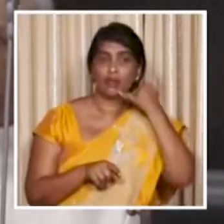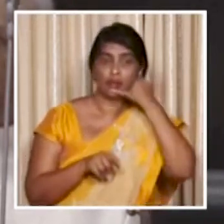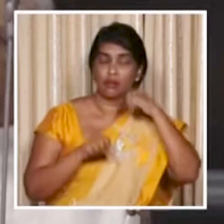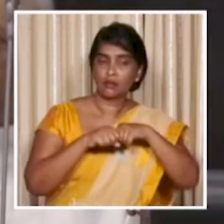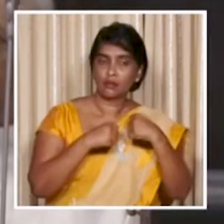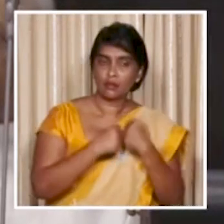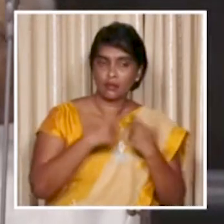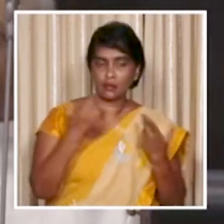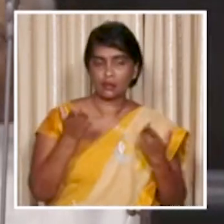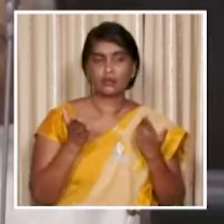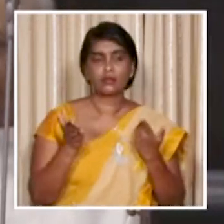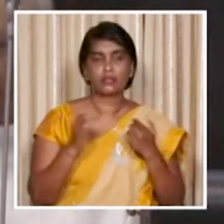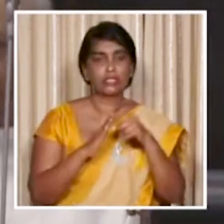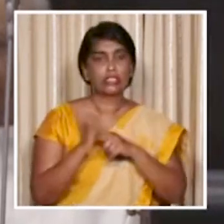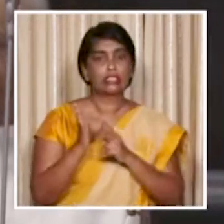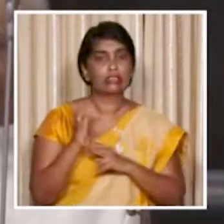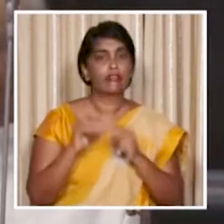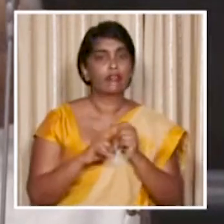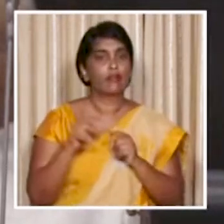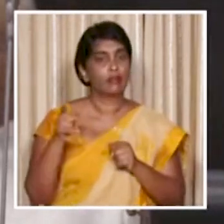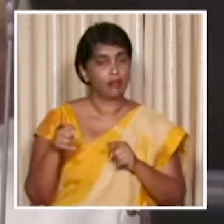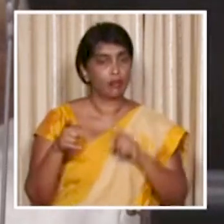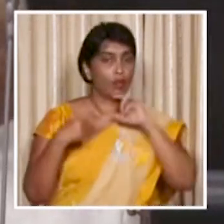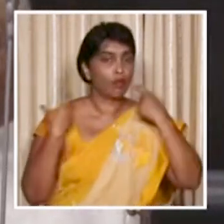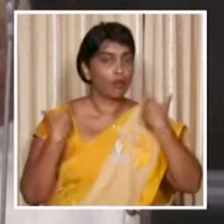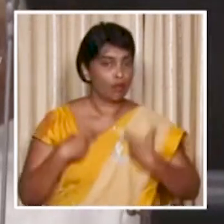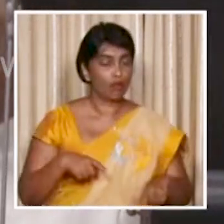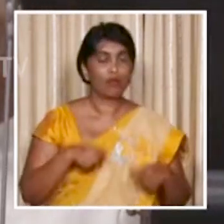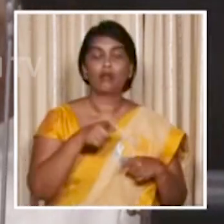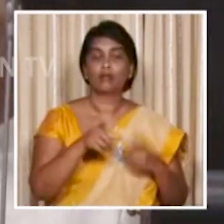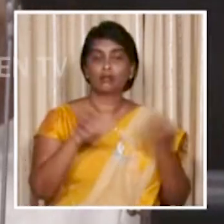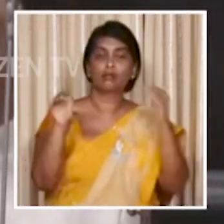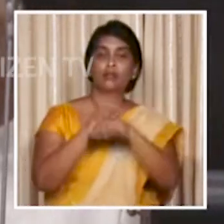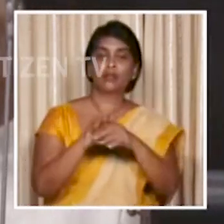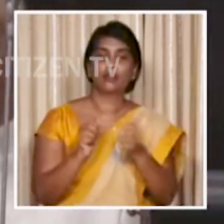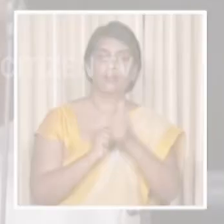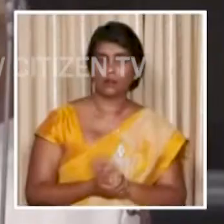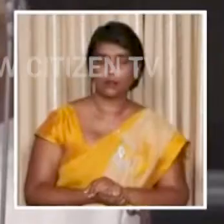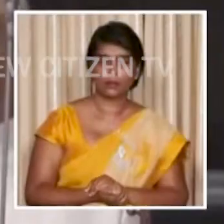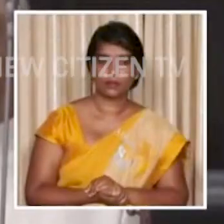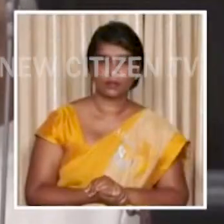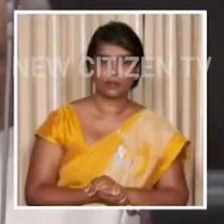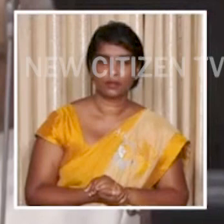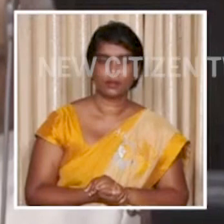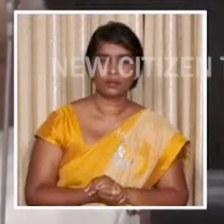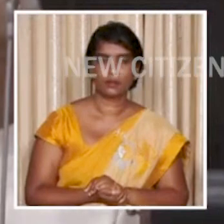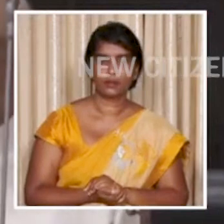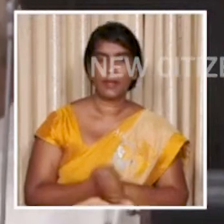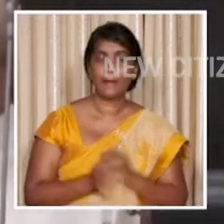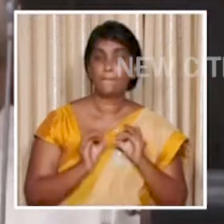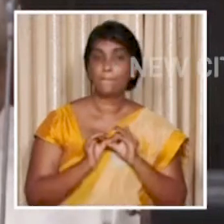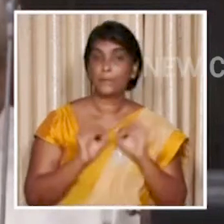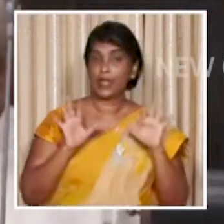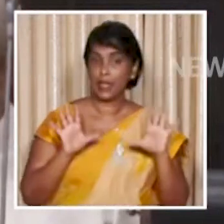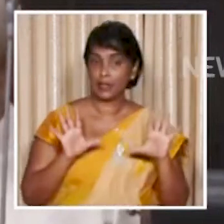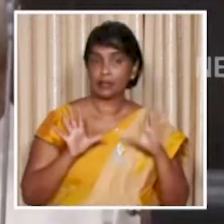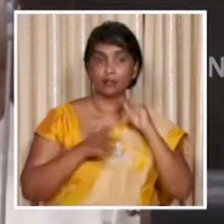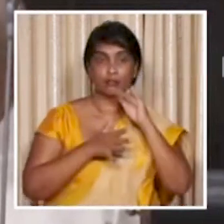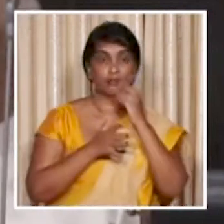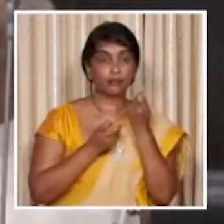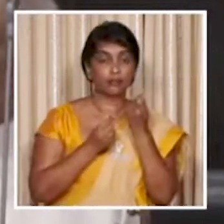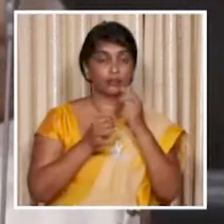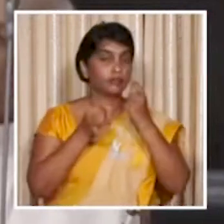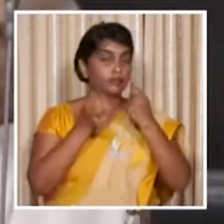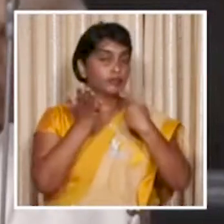නැත්තම් ජනතා විමුක්ති පෙරමුණේ ඉන්න නීතිඥෙක් අරගෙන ක්‍රියා කරන්න දැන් බිලියන 10ක එස්ටිමේට් එකක්